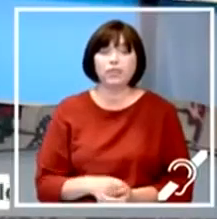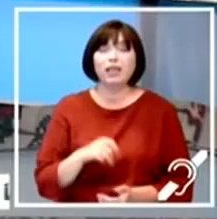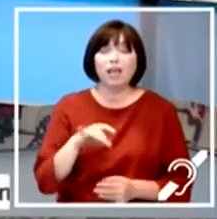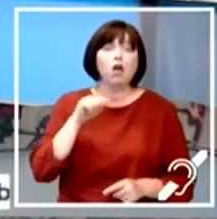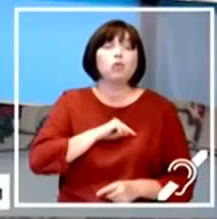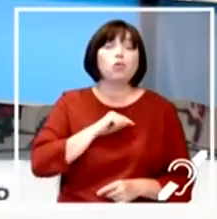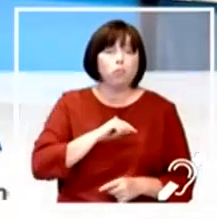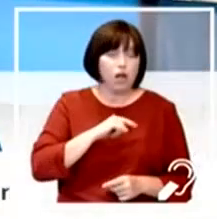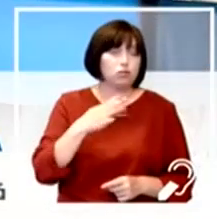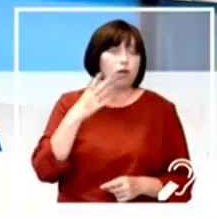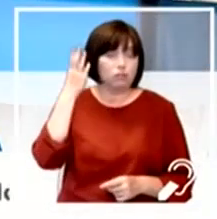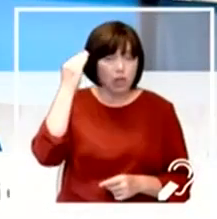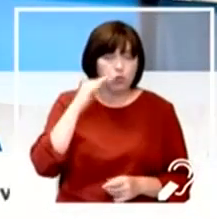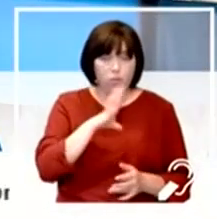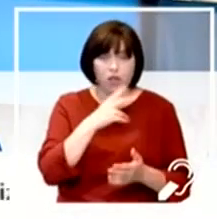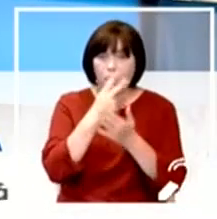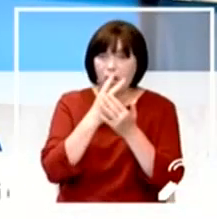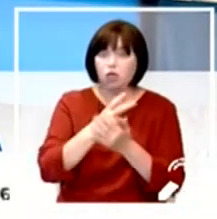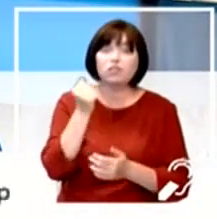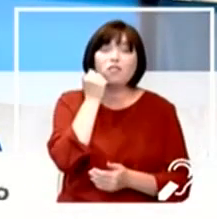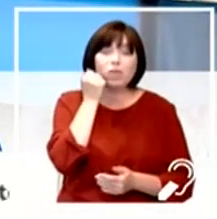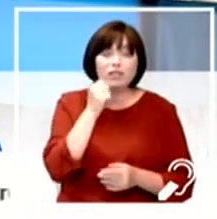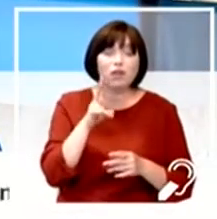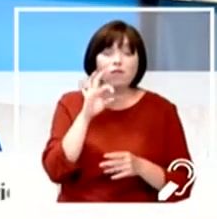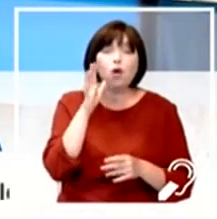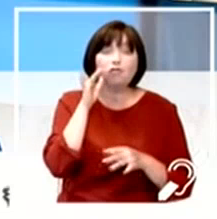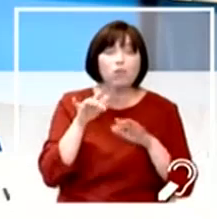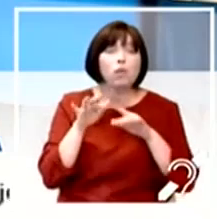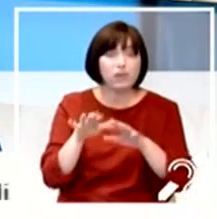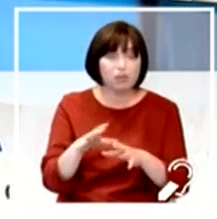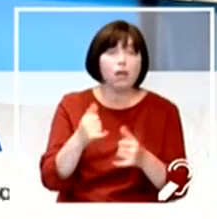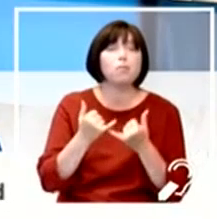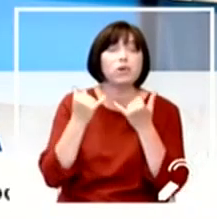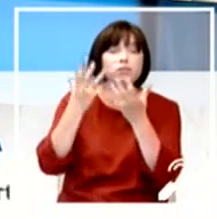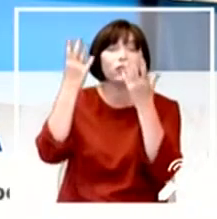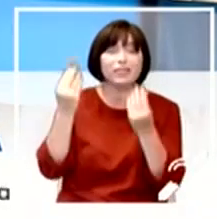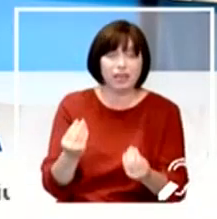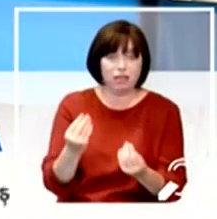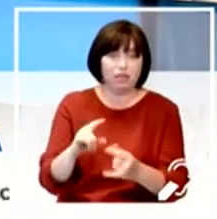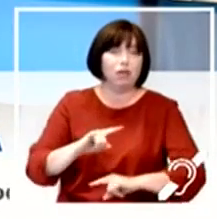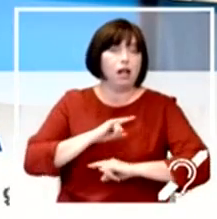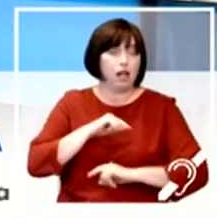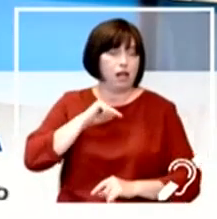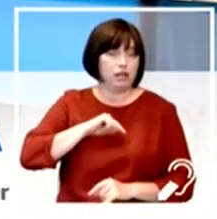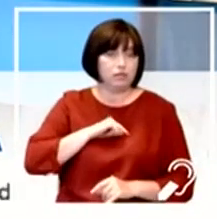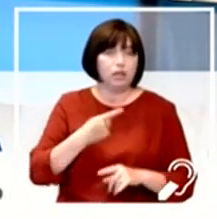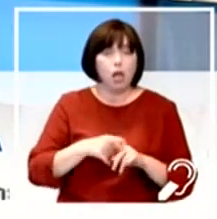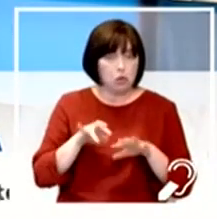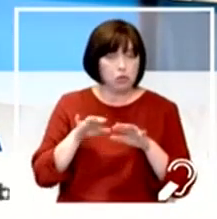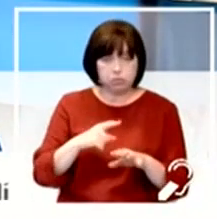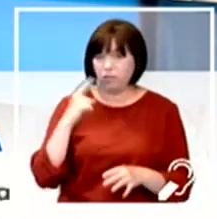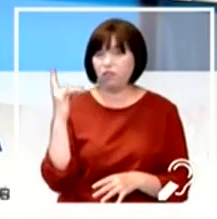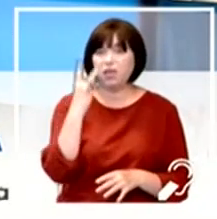Liga Românească a strălucit la Moscova în cadrul unui eveniment dedicat Zilei Universale a ei. Manifestarea e o premieră